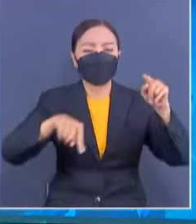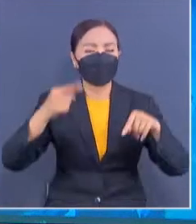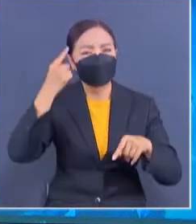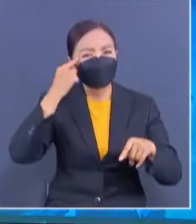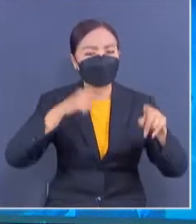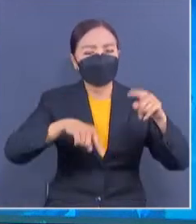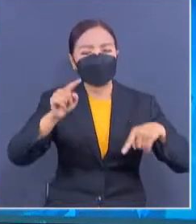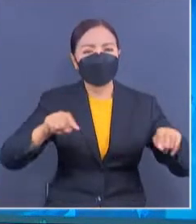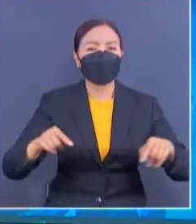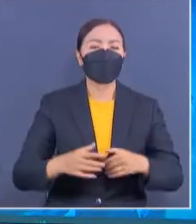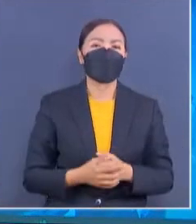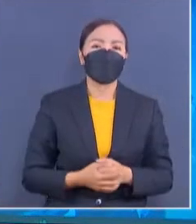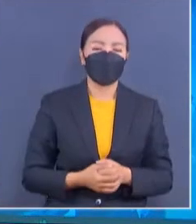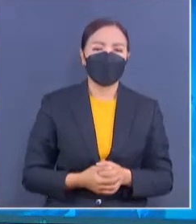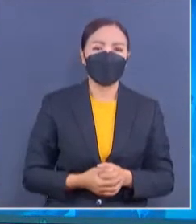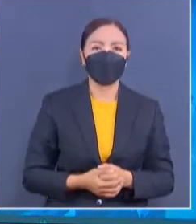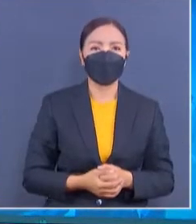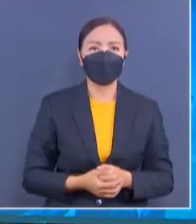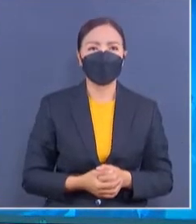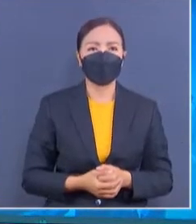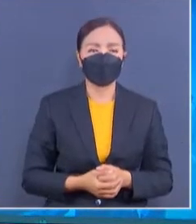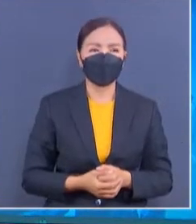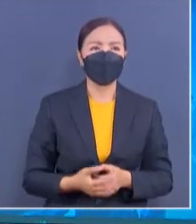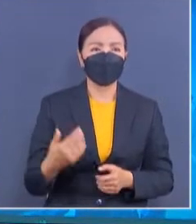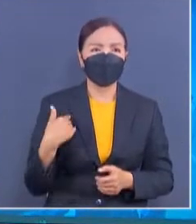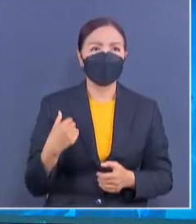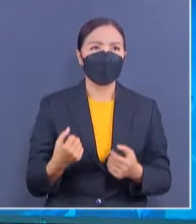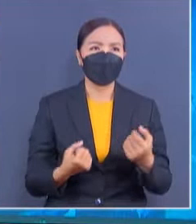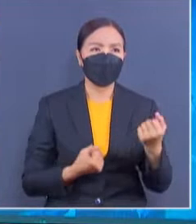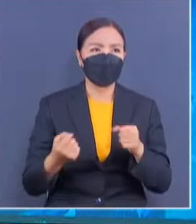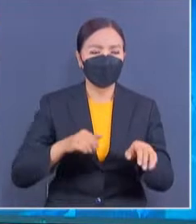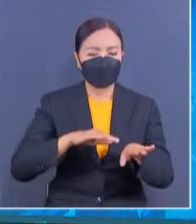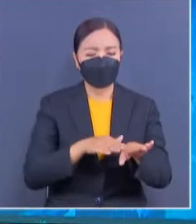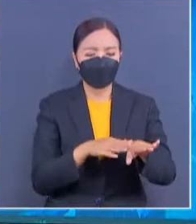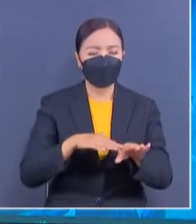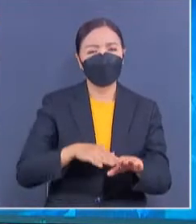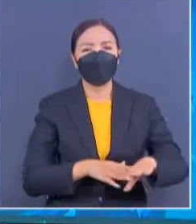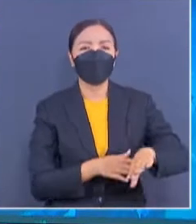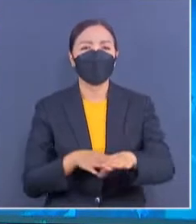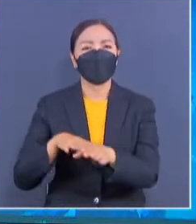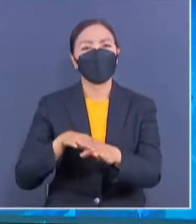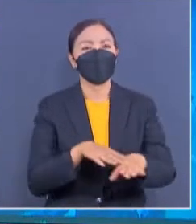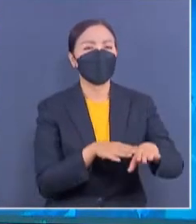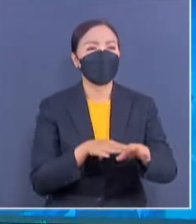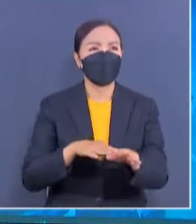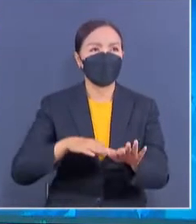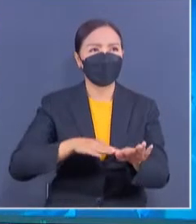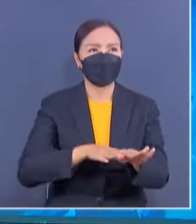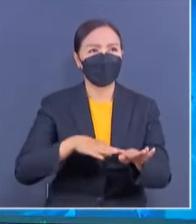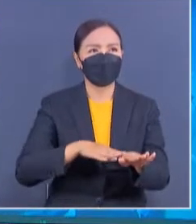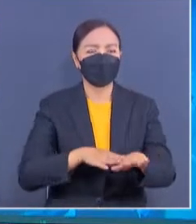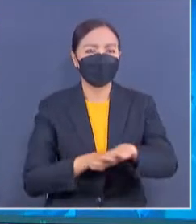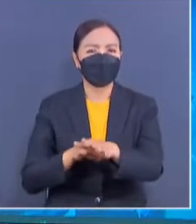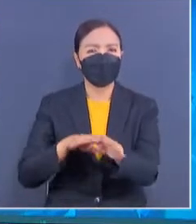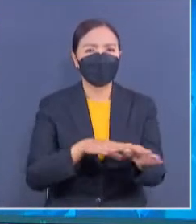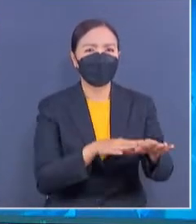คุณผู้ชมครับไปดูอีกหนึ่งเหตุการณ์ครับมีเหตุการณ์รถบรรทุกพ่วงคันหนึ่งโอ้โหขับสายไปสายมาคนที่เห็นบอกว่าไม่ใช่รถบรร